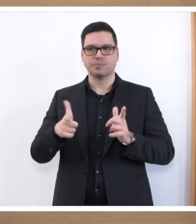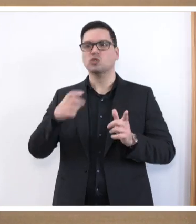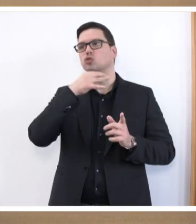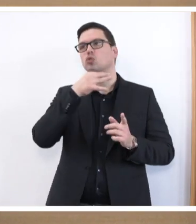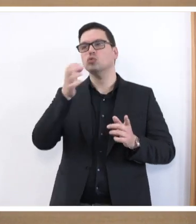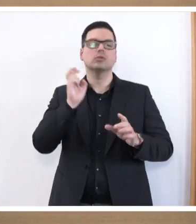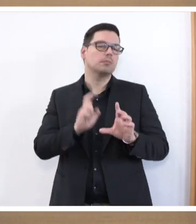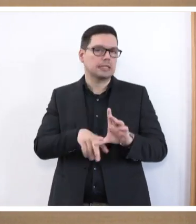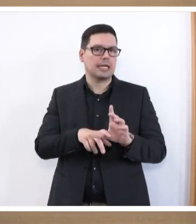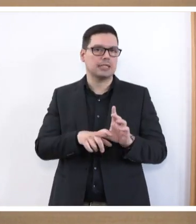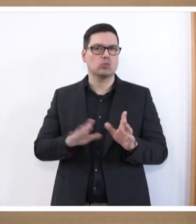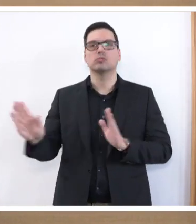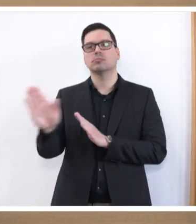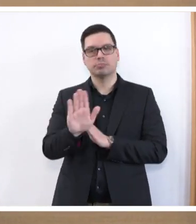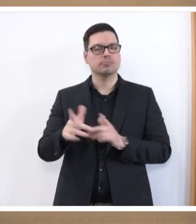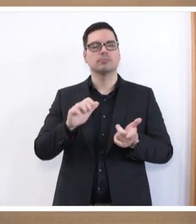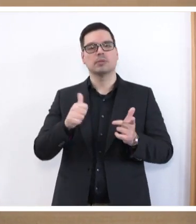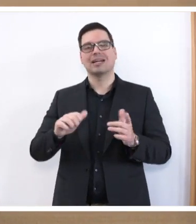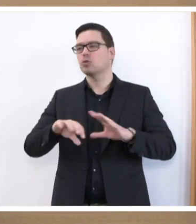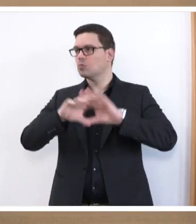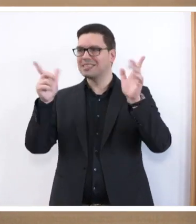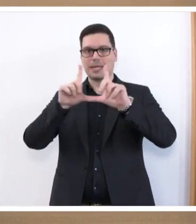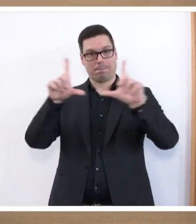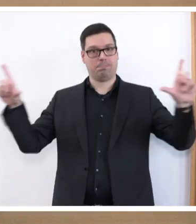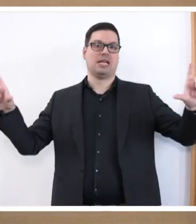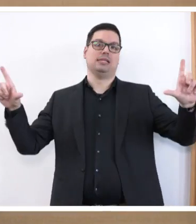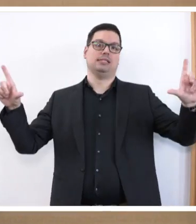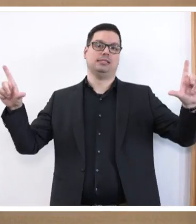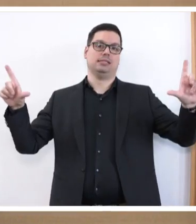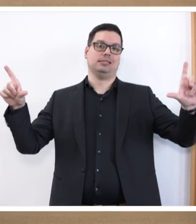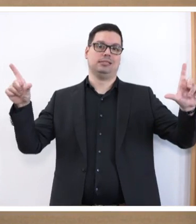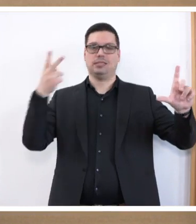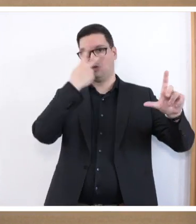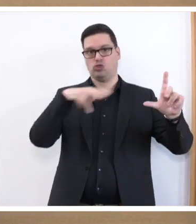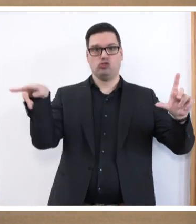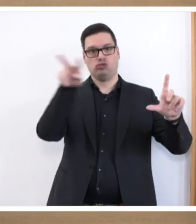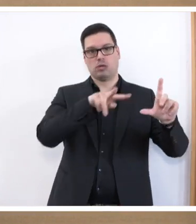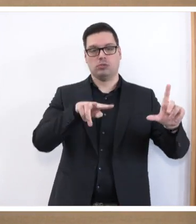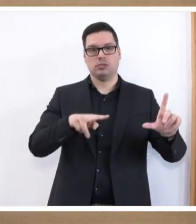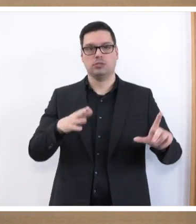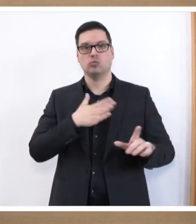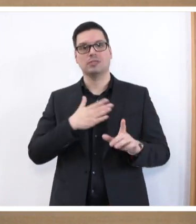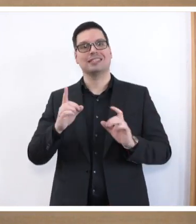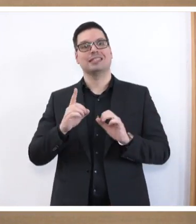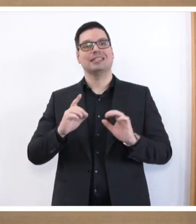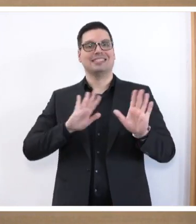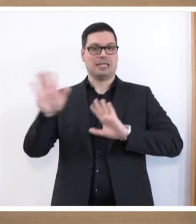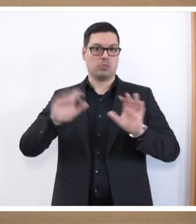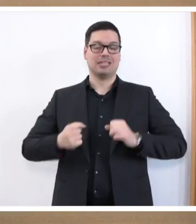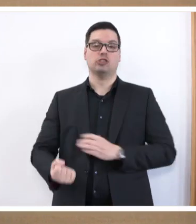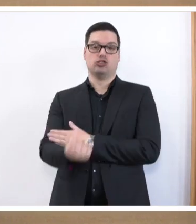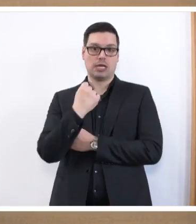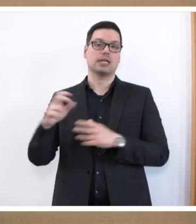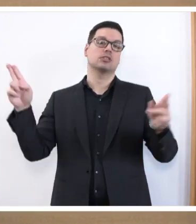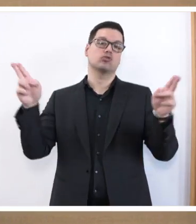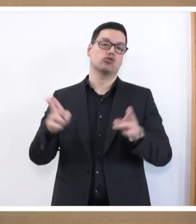in den Vordergrund rücken, sondern das komplette Bild tatsächlich sich anschauen. Wir müssen unsere Demokratie stärken, anstatt sie zu